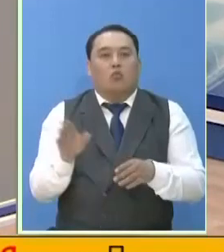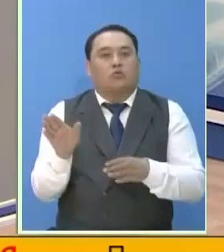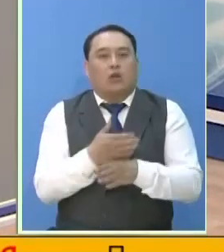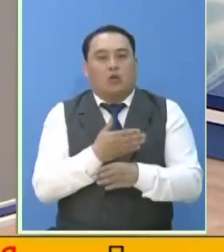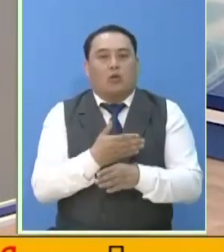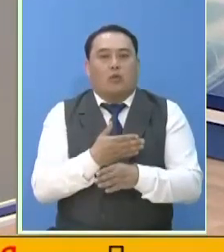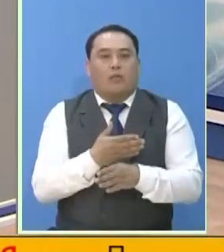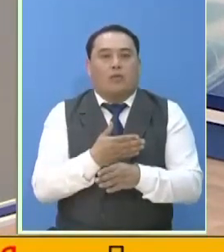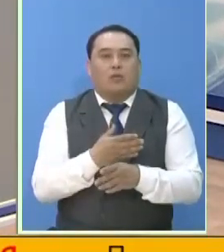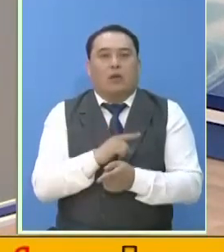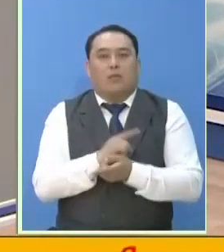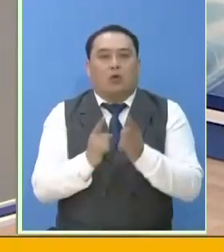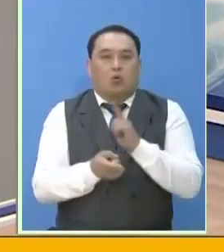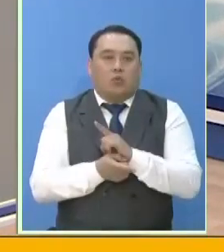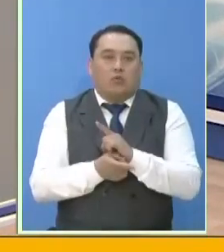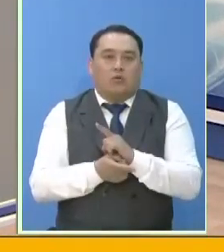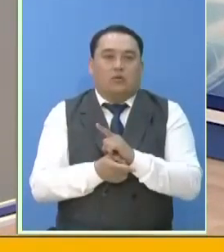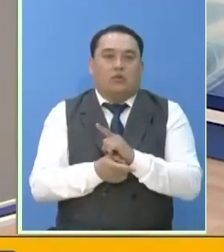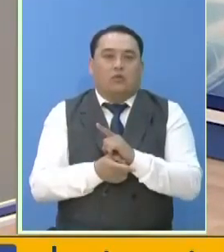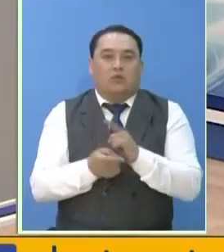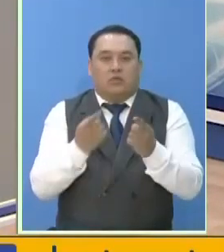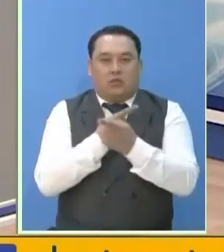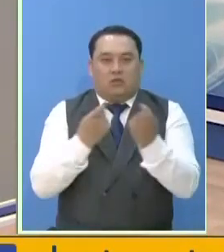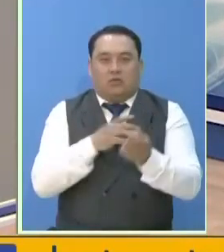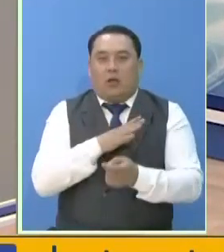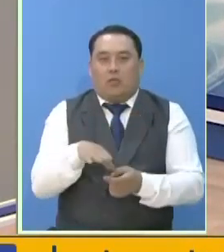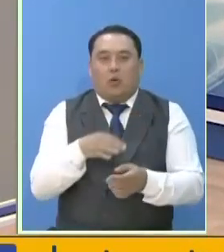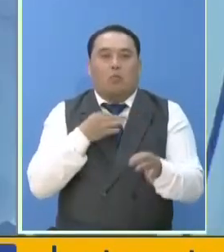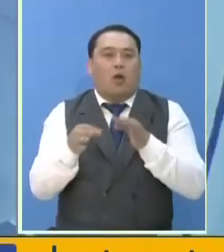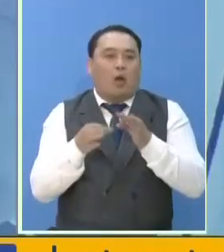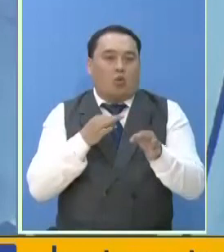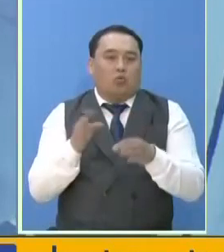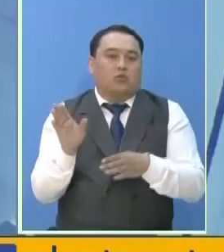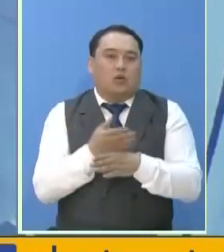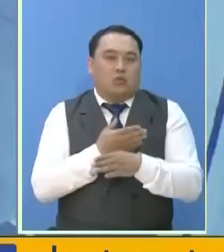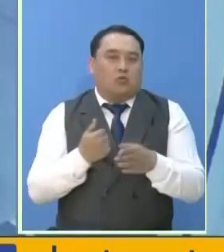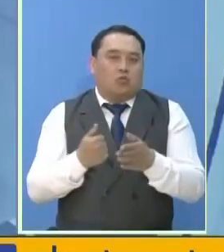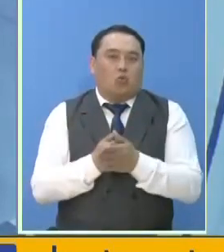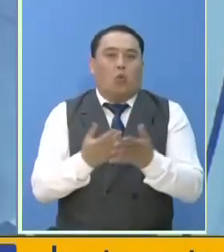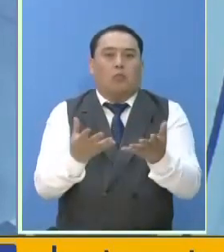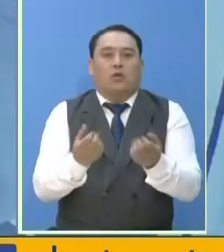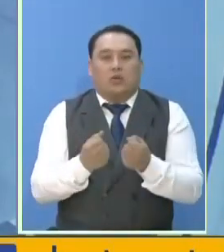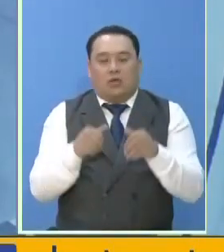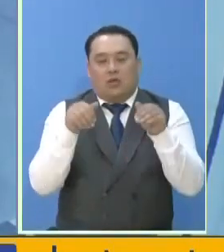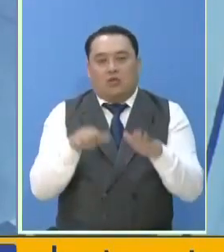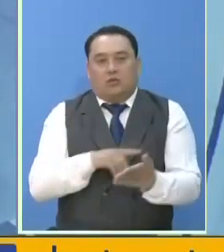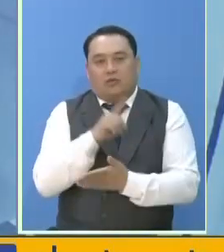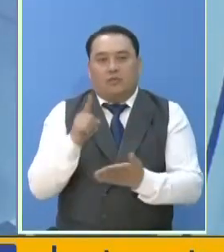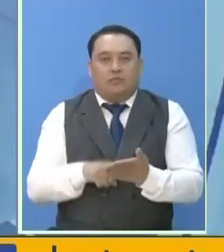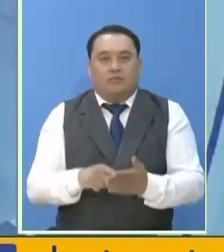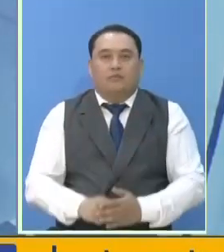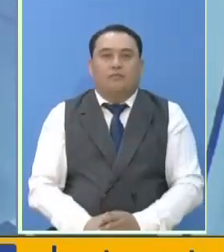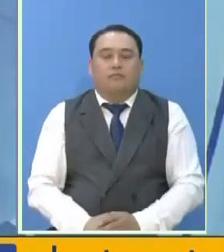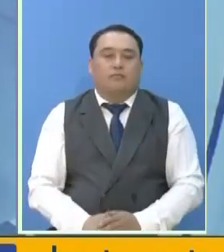устранять, он, получается, нас в известность не поставил. Ему нужно было проконсультироваться и устранить его до принятия данного вопроса резонансного